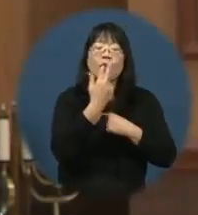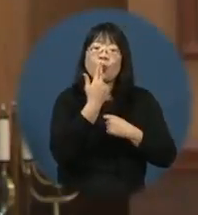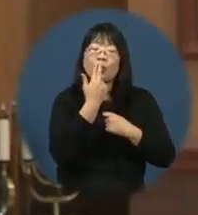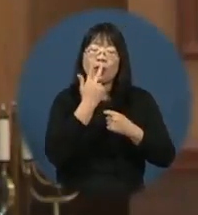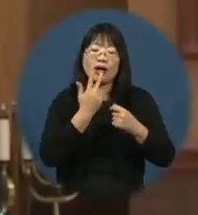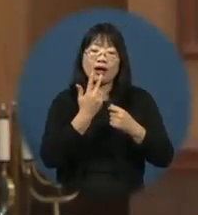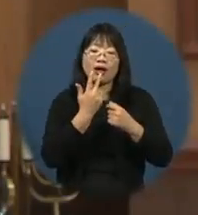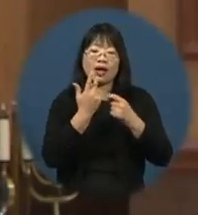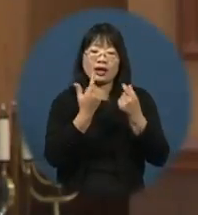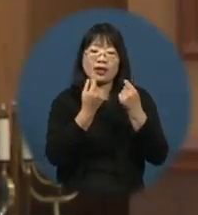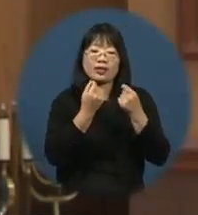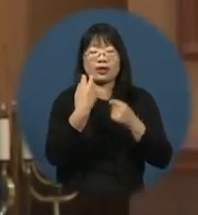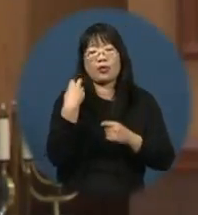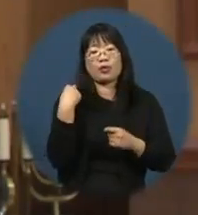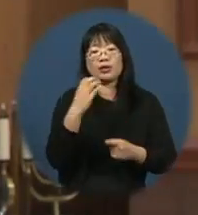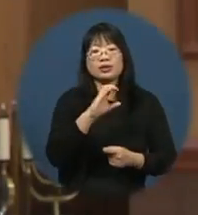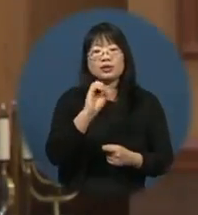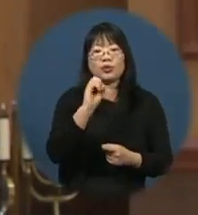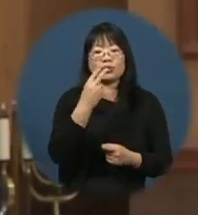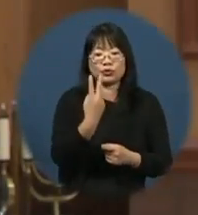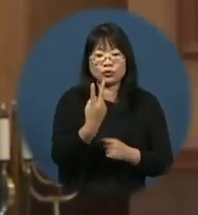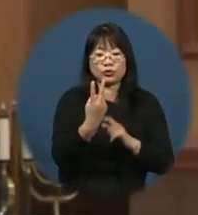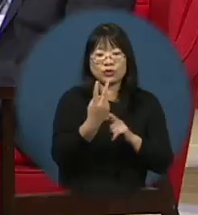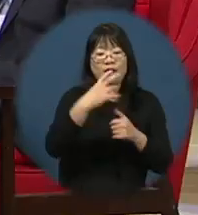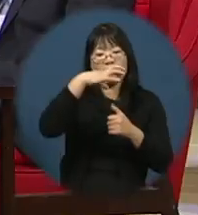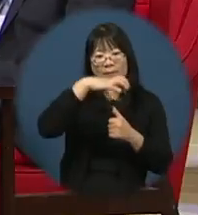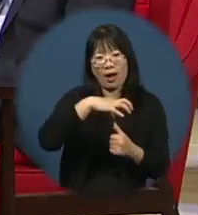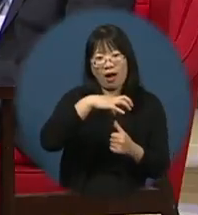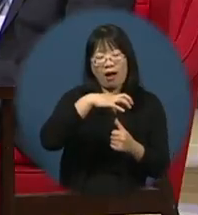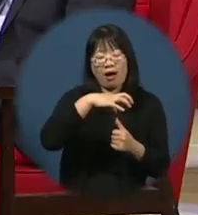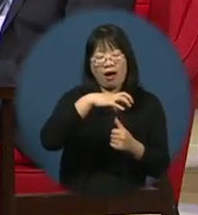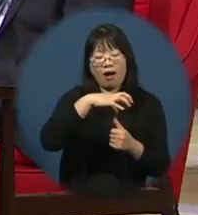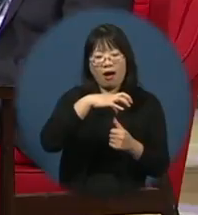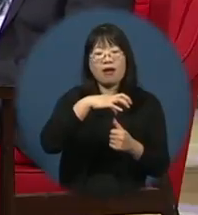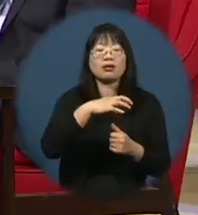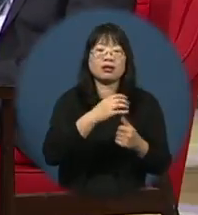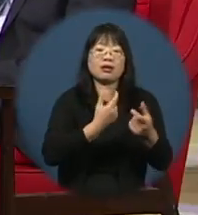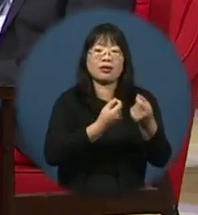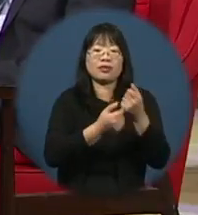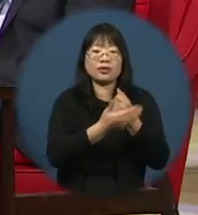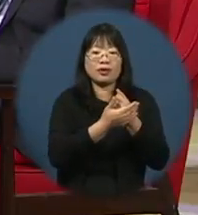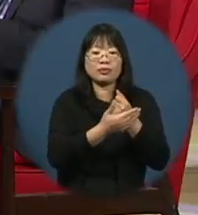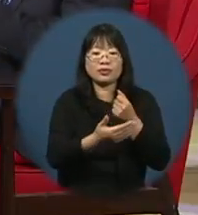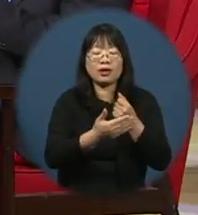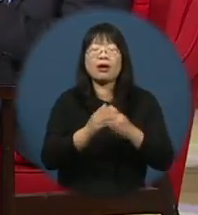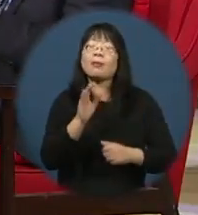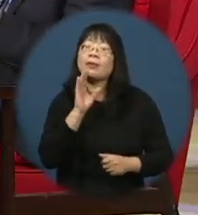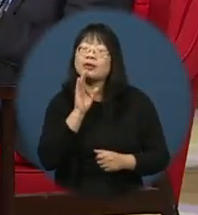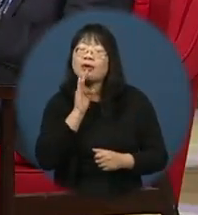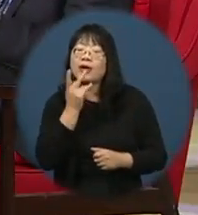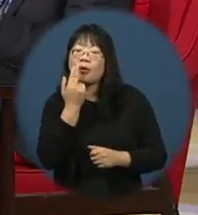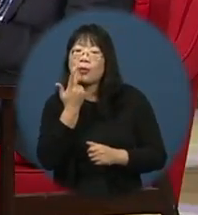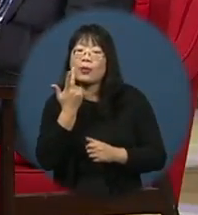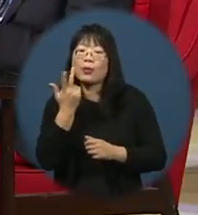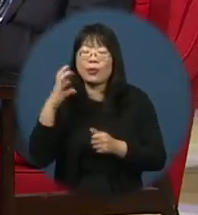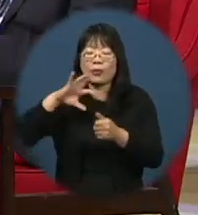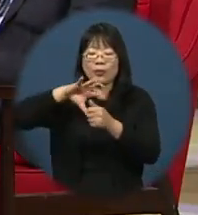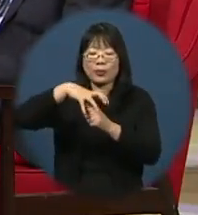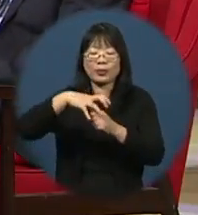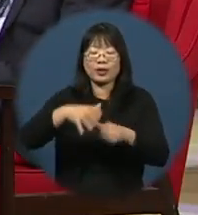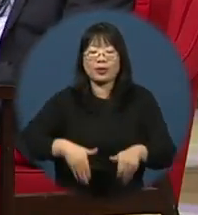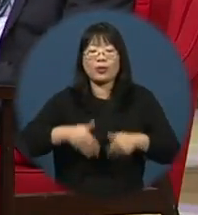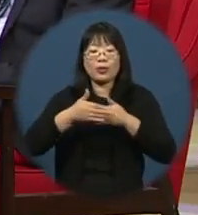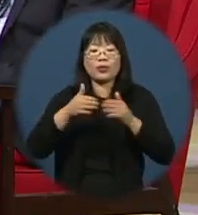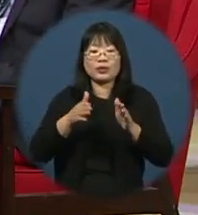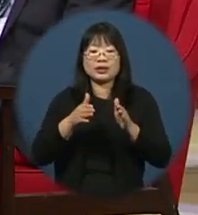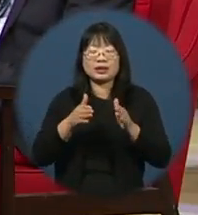비닐하우스의 비닐과 같은 역할을 이산화탄소가 한다. 그렇죠. 아. 네. 그래서 온실 즉 비닐이 덮여 있는 온실과 같다 해서